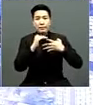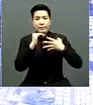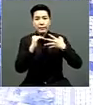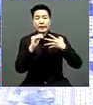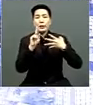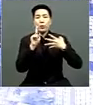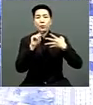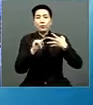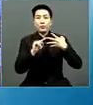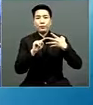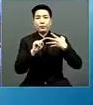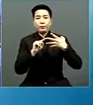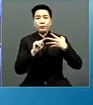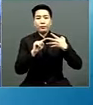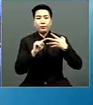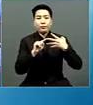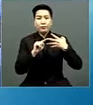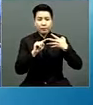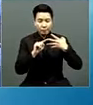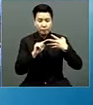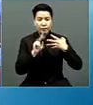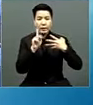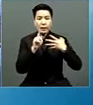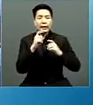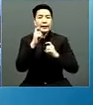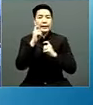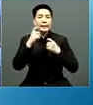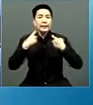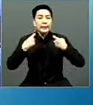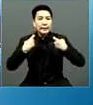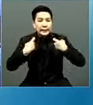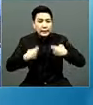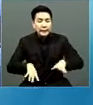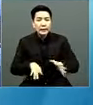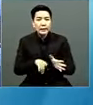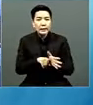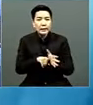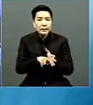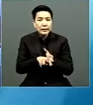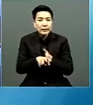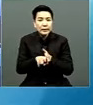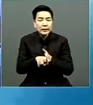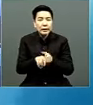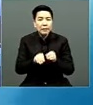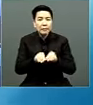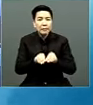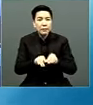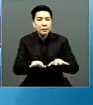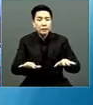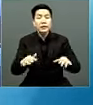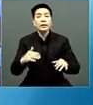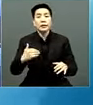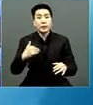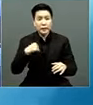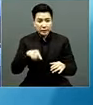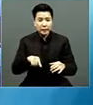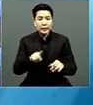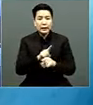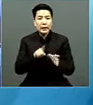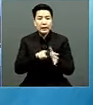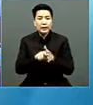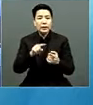คือกิจการหรือกิจกรรมที่มีความเสี่ยงต่อการแพร่ระบาดของโรคไปหลายพื้นที่นะครับและการแพร่